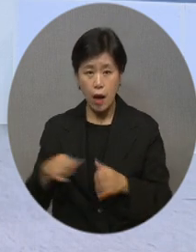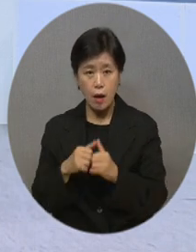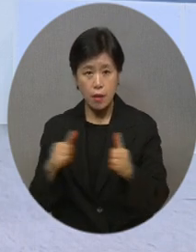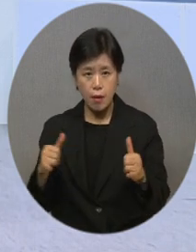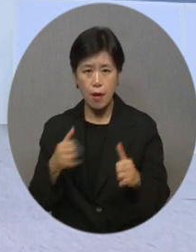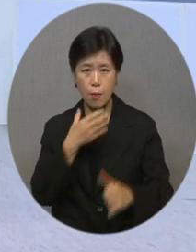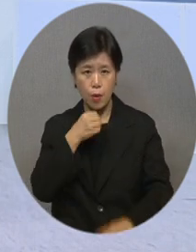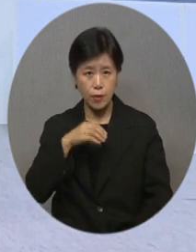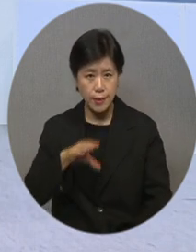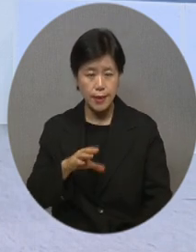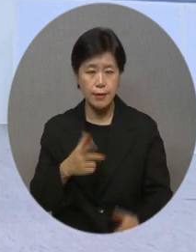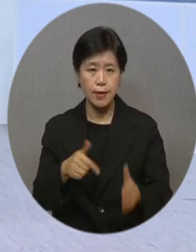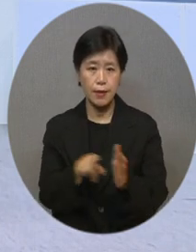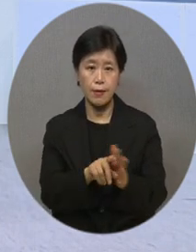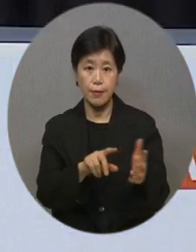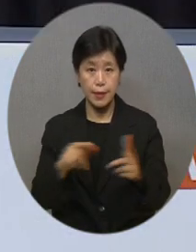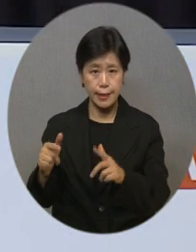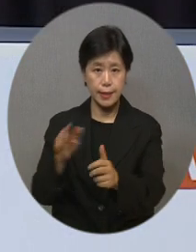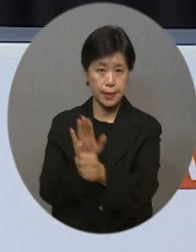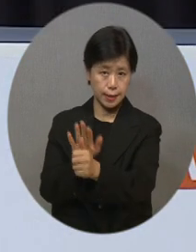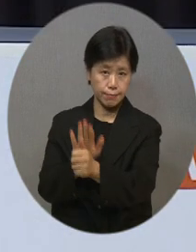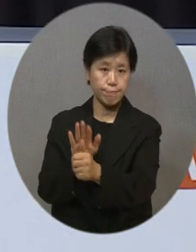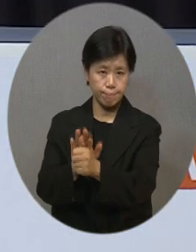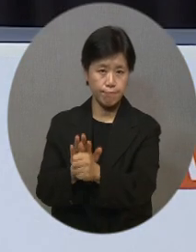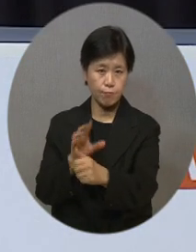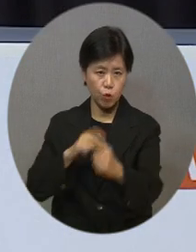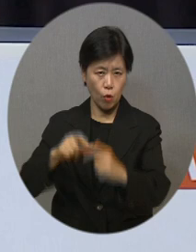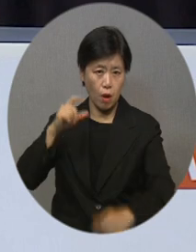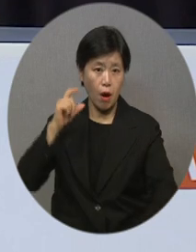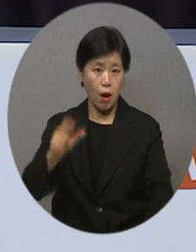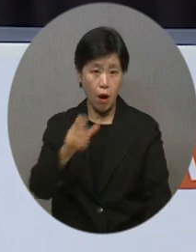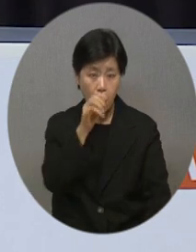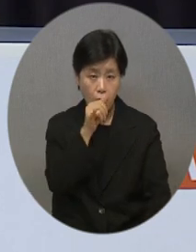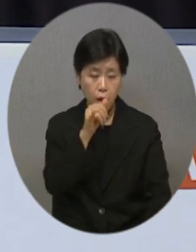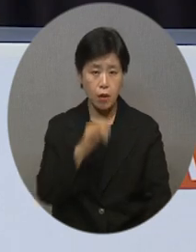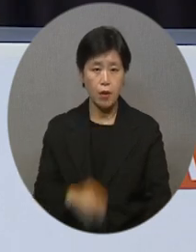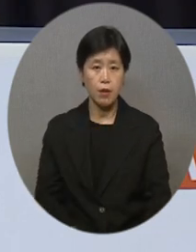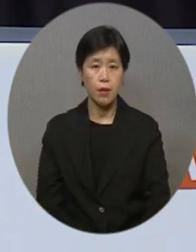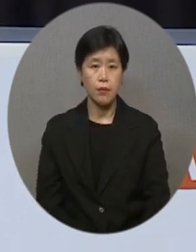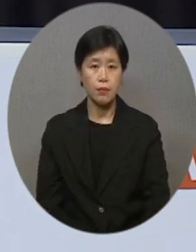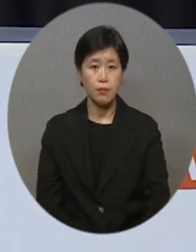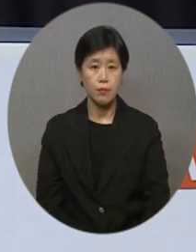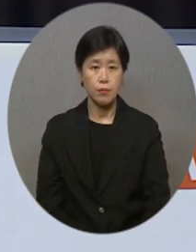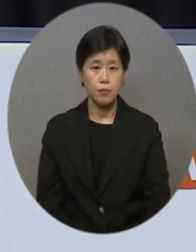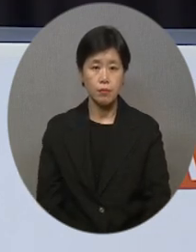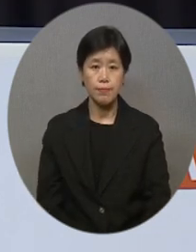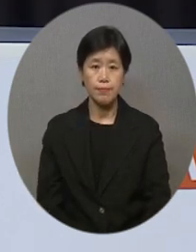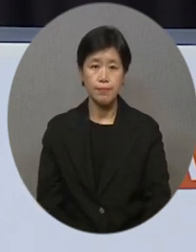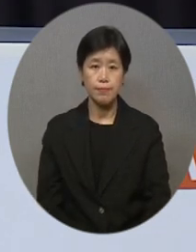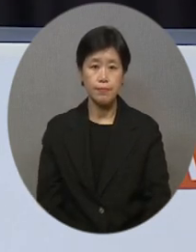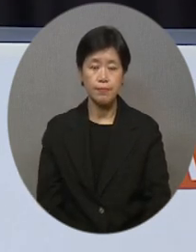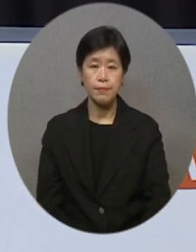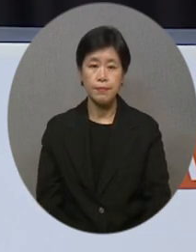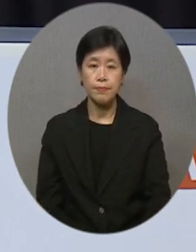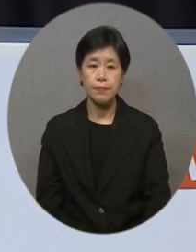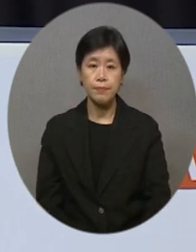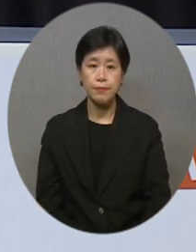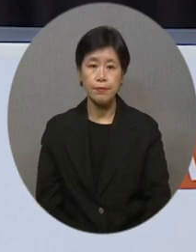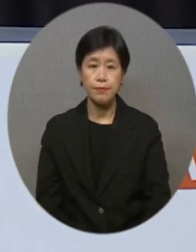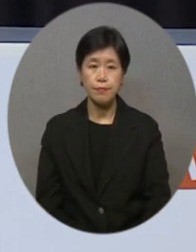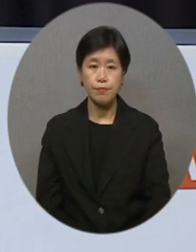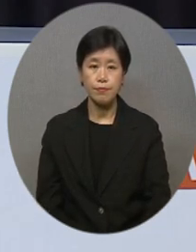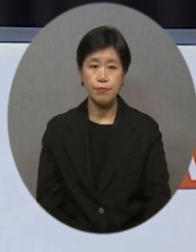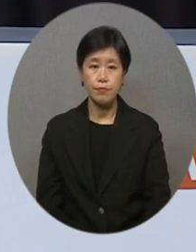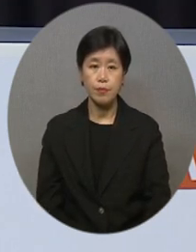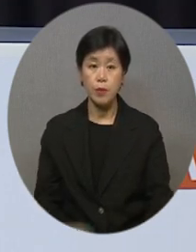이런 점은 좀 지원이 강조되었다든가 아니면 체감 부분이 좀 있을 텐데 어떤